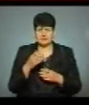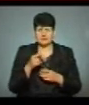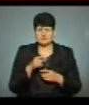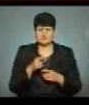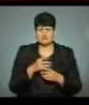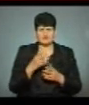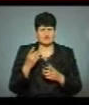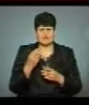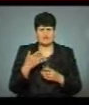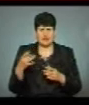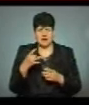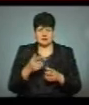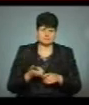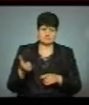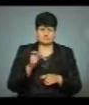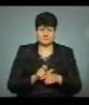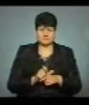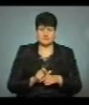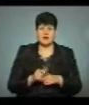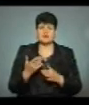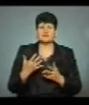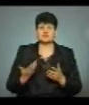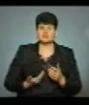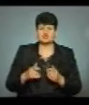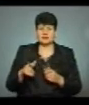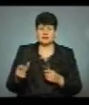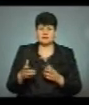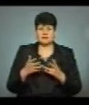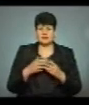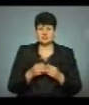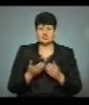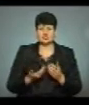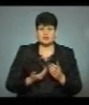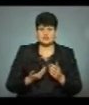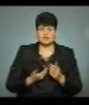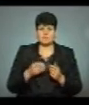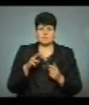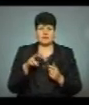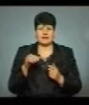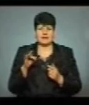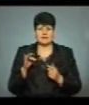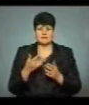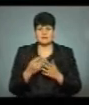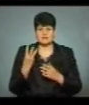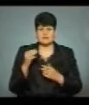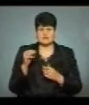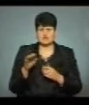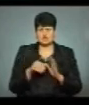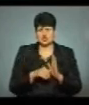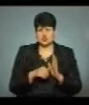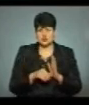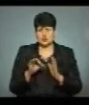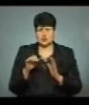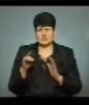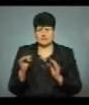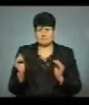вона там в декілька разів перевищує. А за кількістю жителів? В кількість жителів в Малиновецькій громаді близько 3600, в